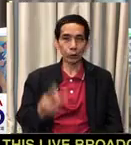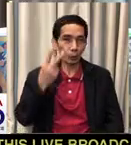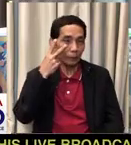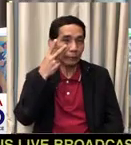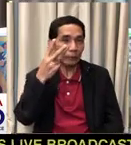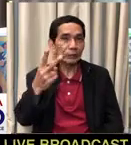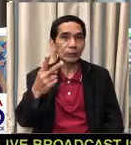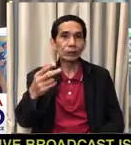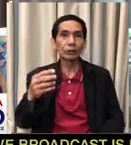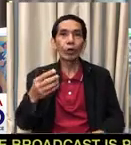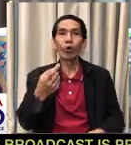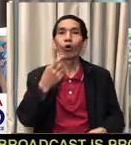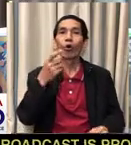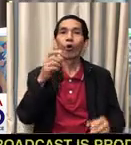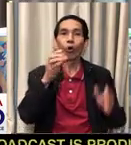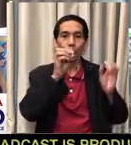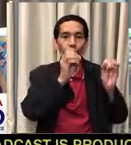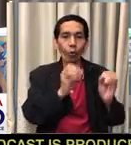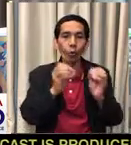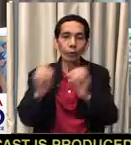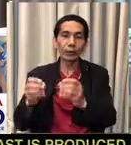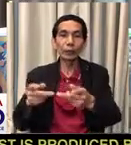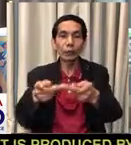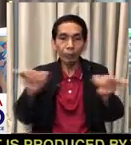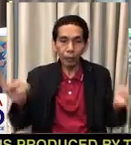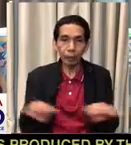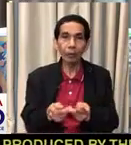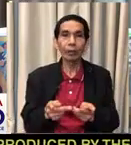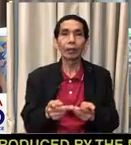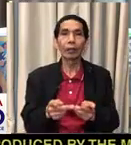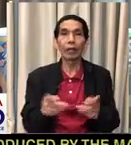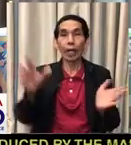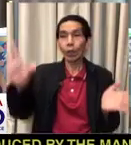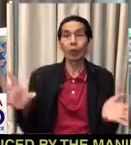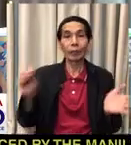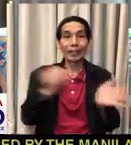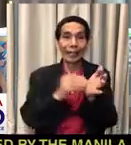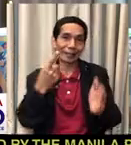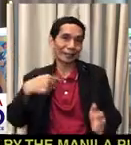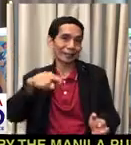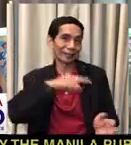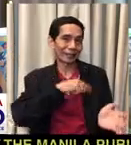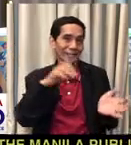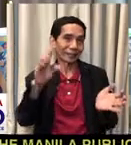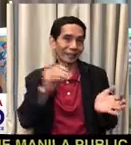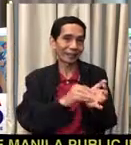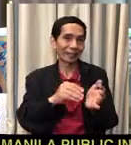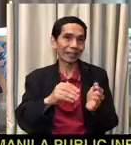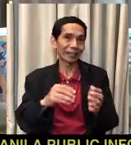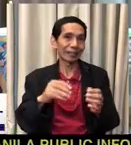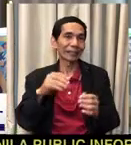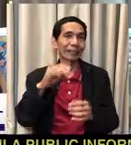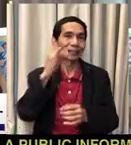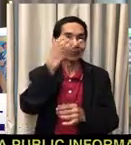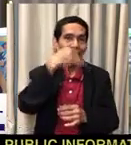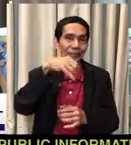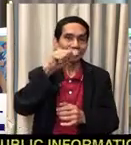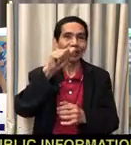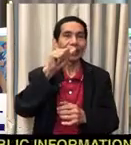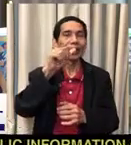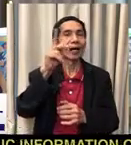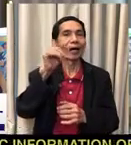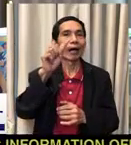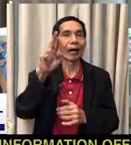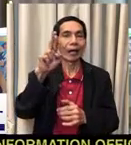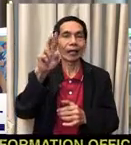Makikita nila yung order doon sa area. Pero yon ang pagkokopyahan naman natin yung nasa Jakarta.